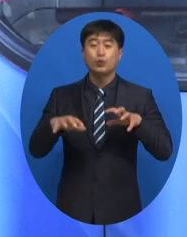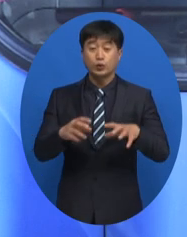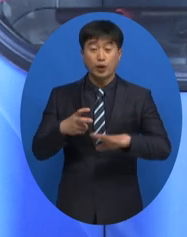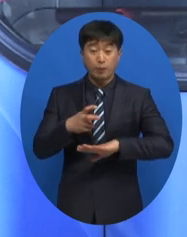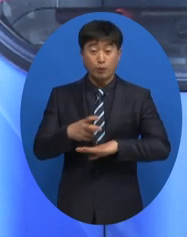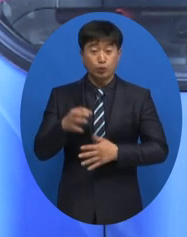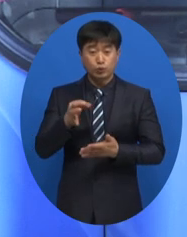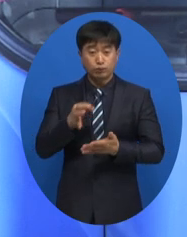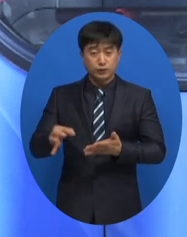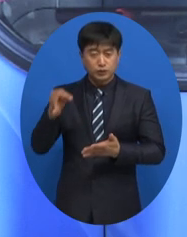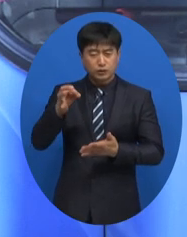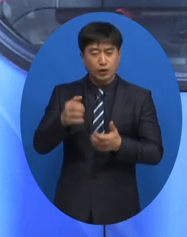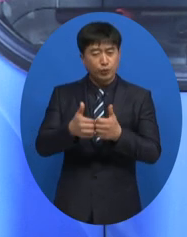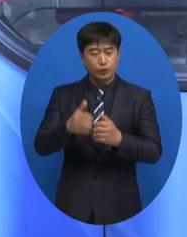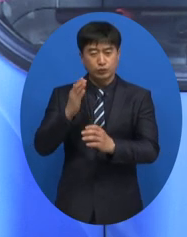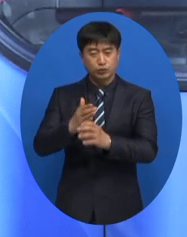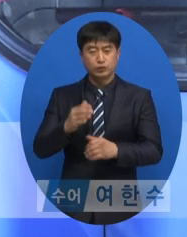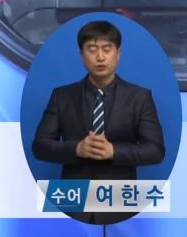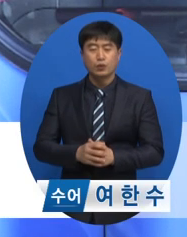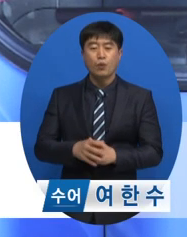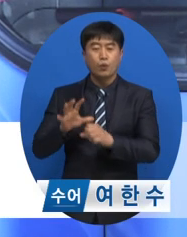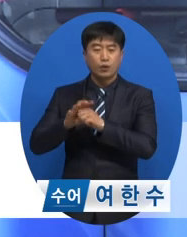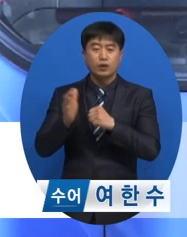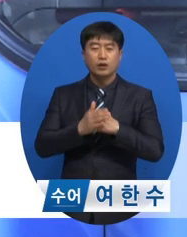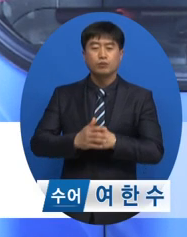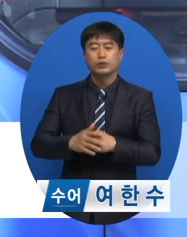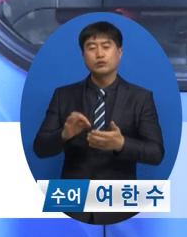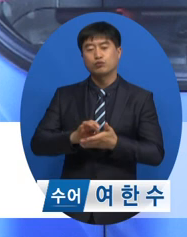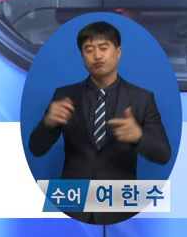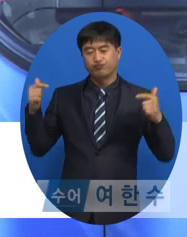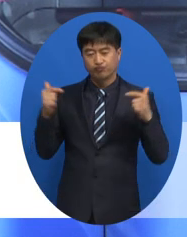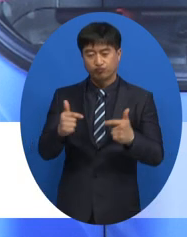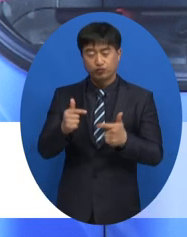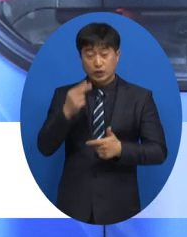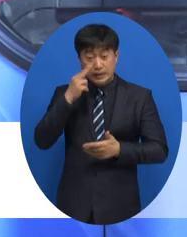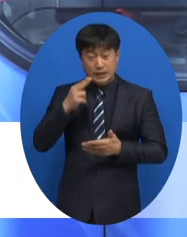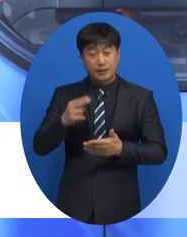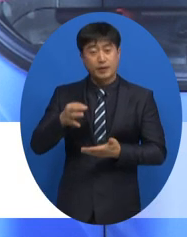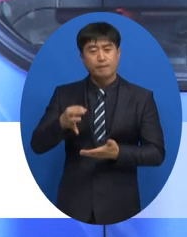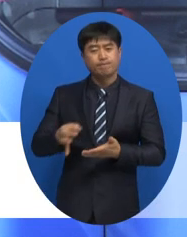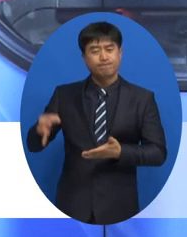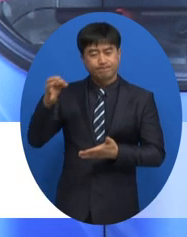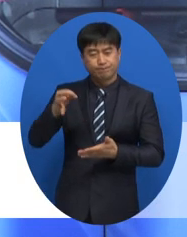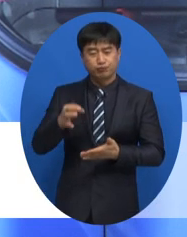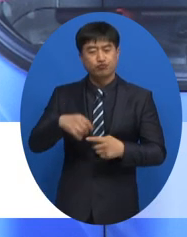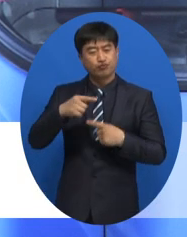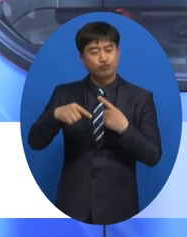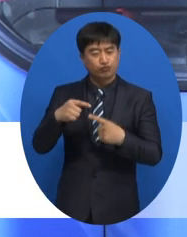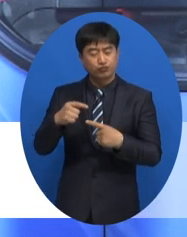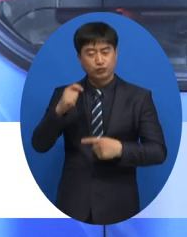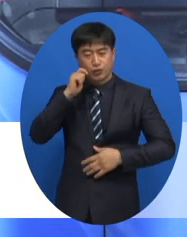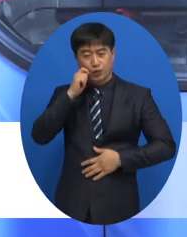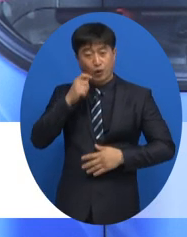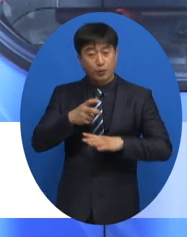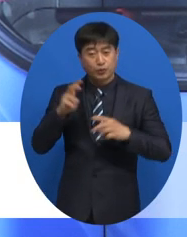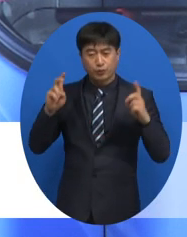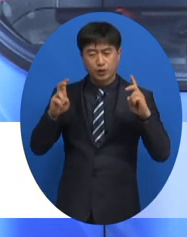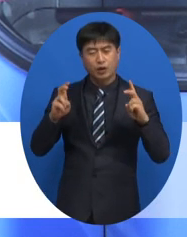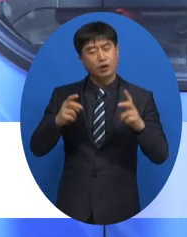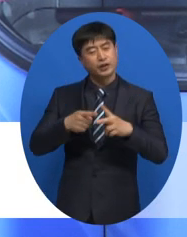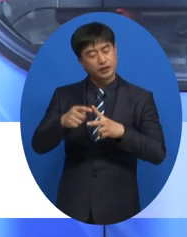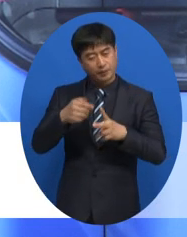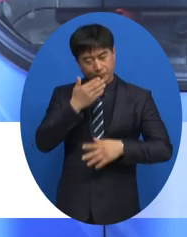전국 곳곳에서 버스 요금 인상 논의가 진행 중입니다. 코로나19로 수요는 줄고 기름값은 높아지면서 운영난에 허덕이는